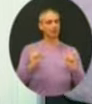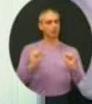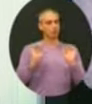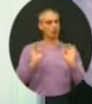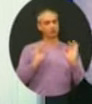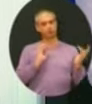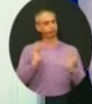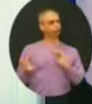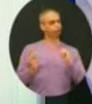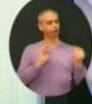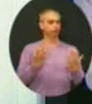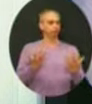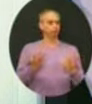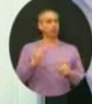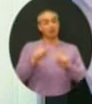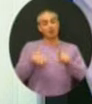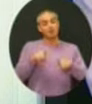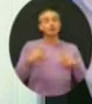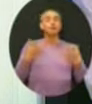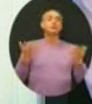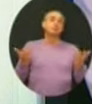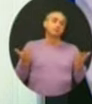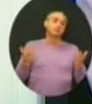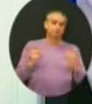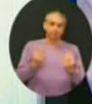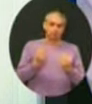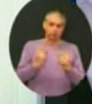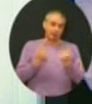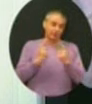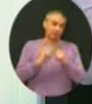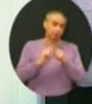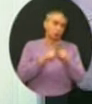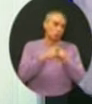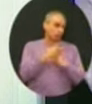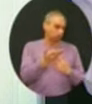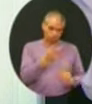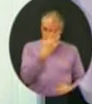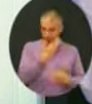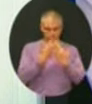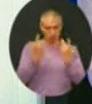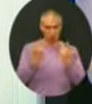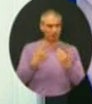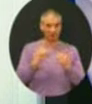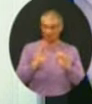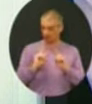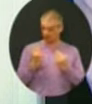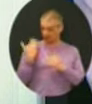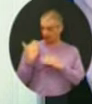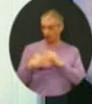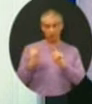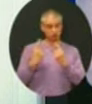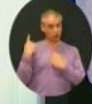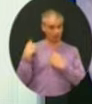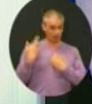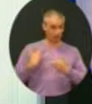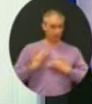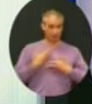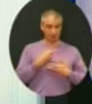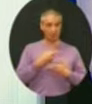לוהט, שמביא לעתים להתרחשויות מסוג זה. ברור לחלוטין שהאירוע האחרון שפקד